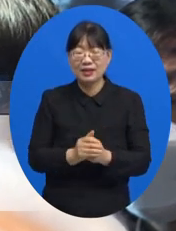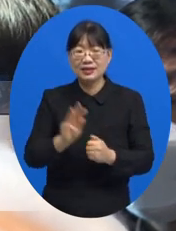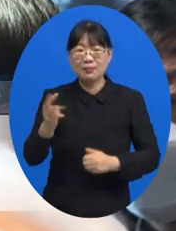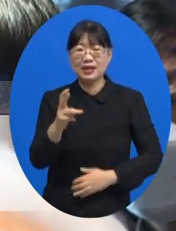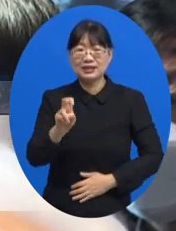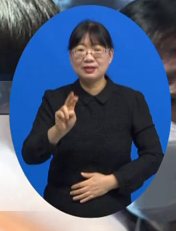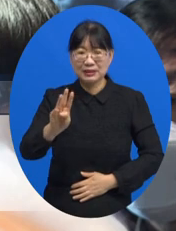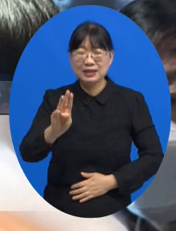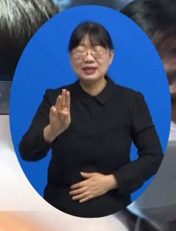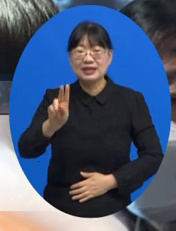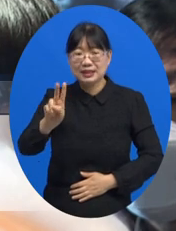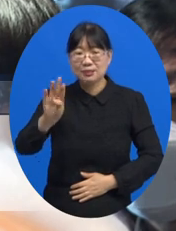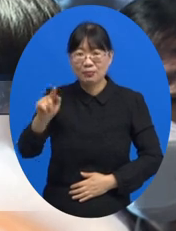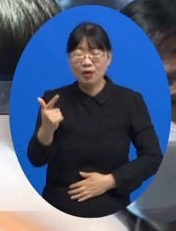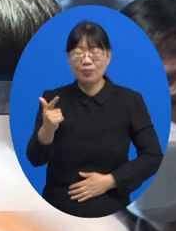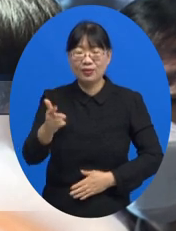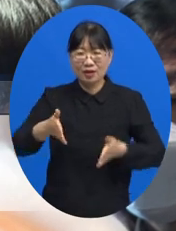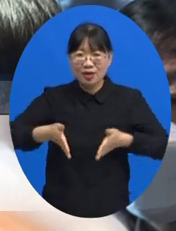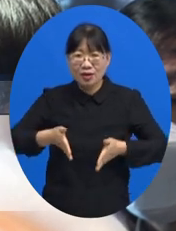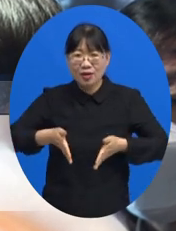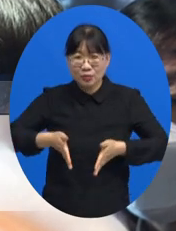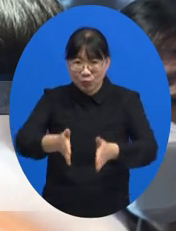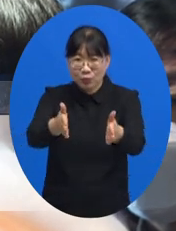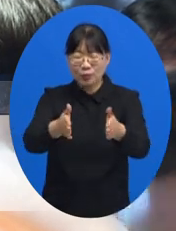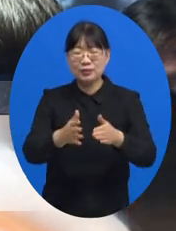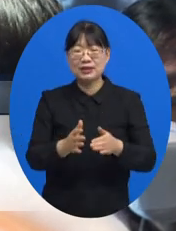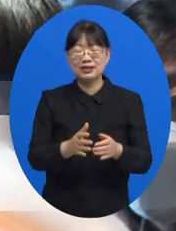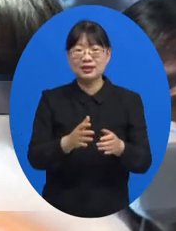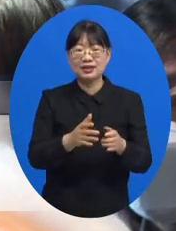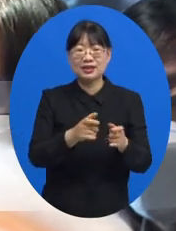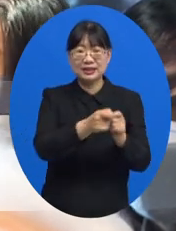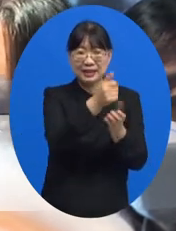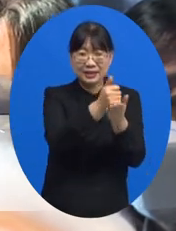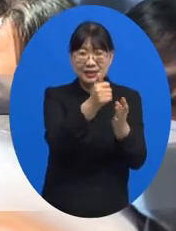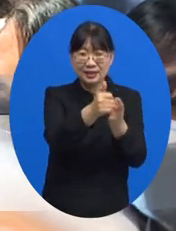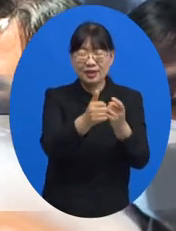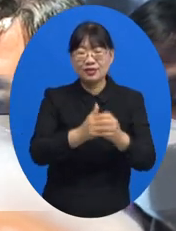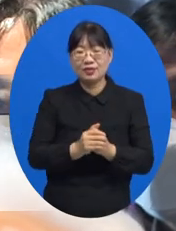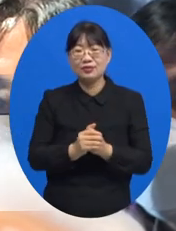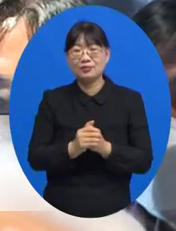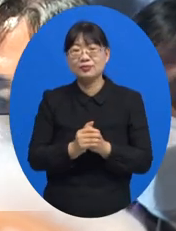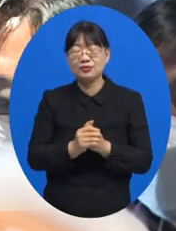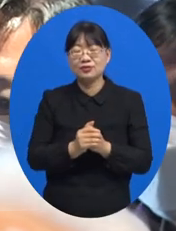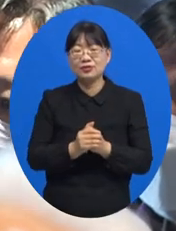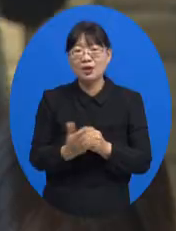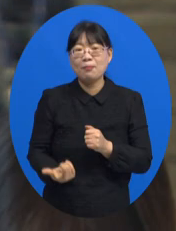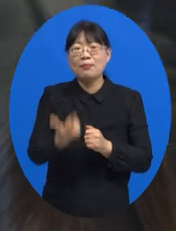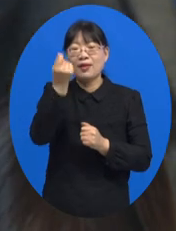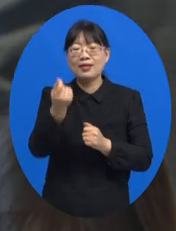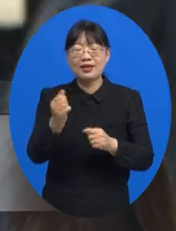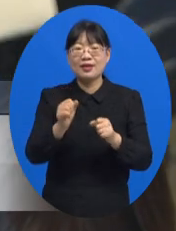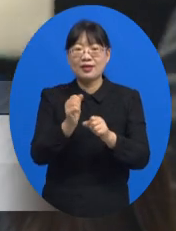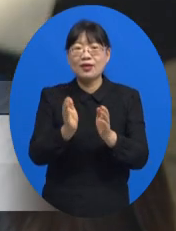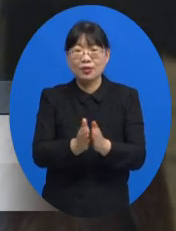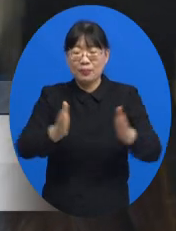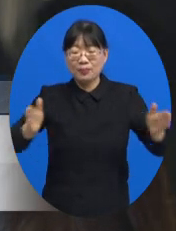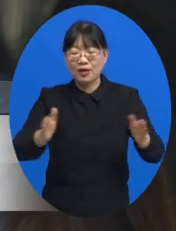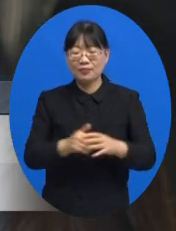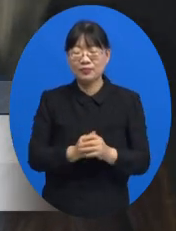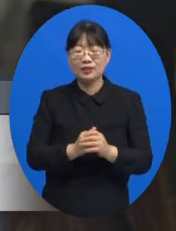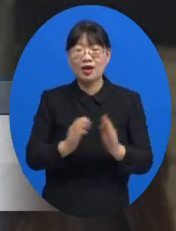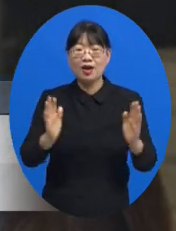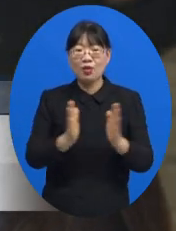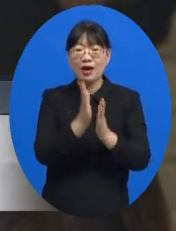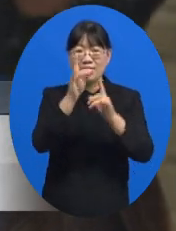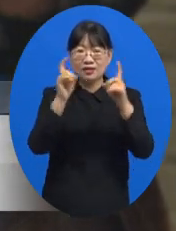그 도로를 지사님께서 조기에 좀 확장을 해서 화성시는